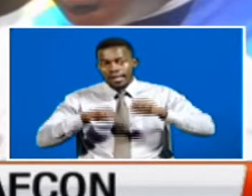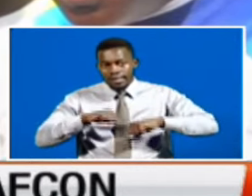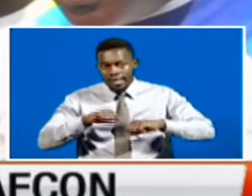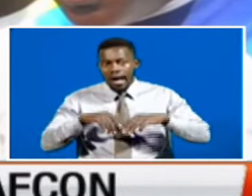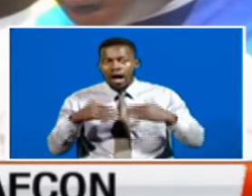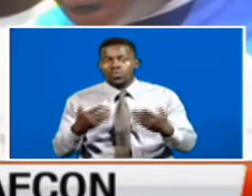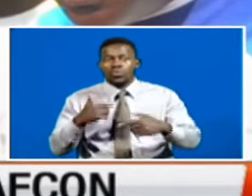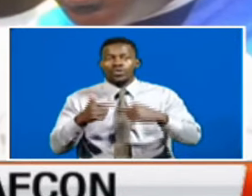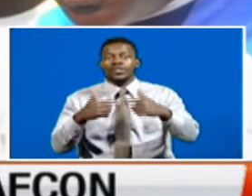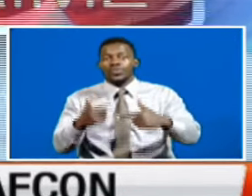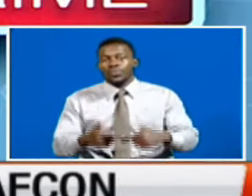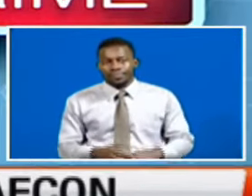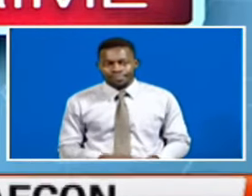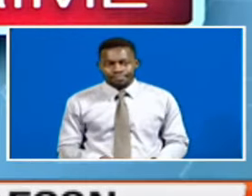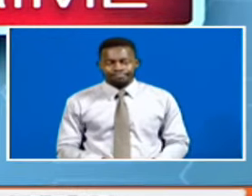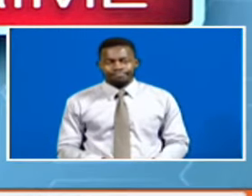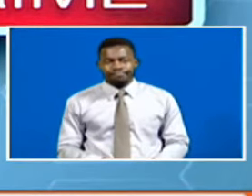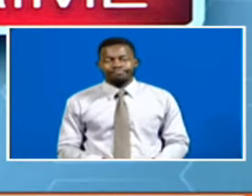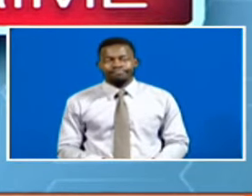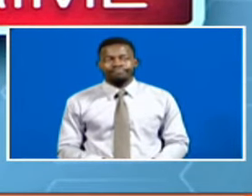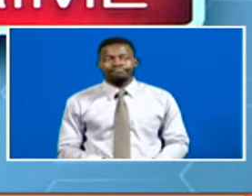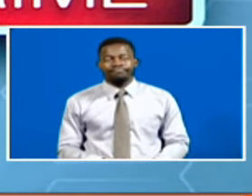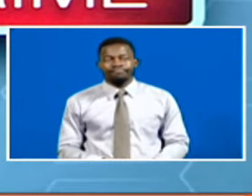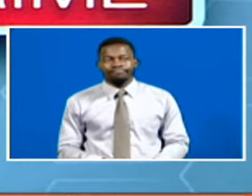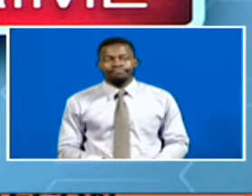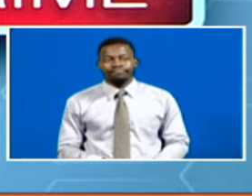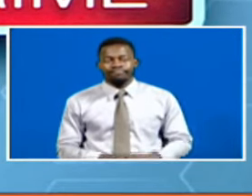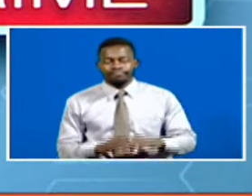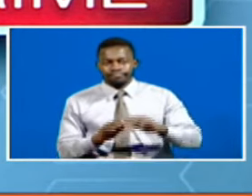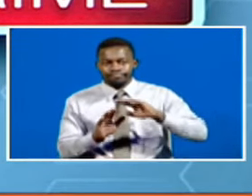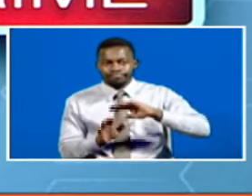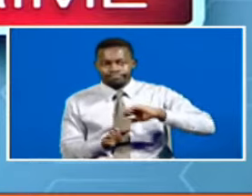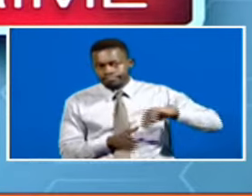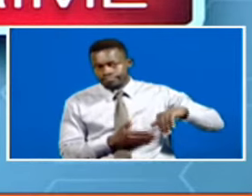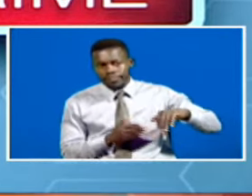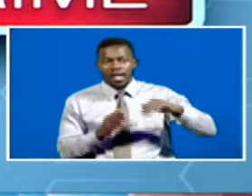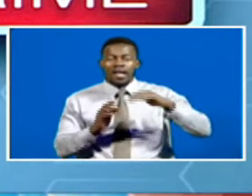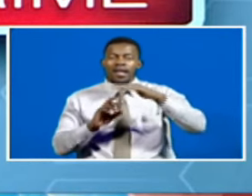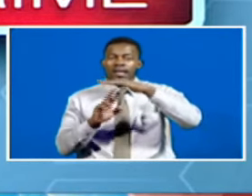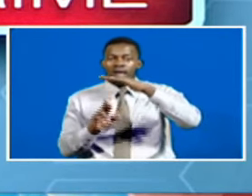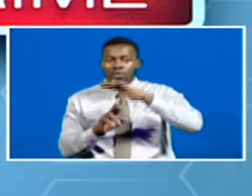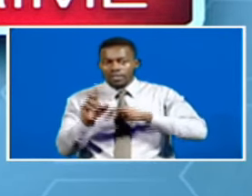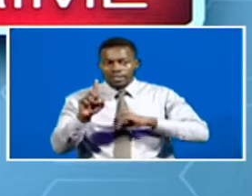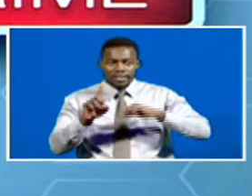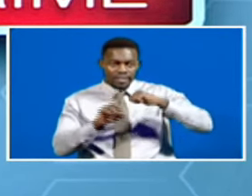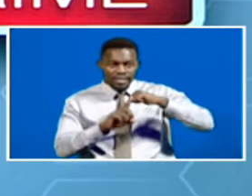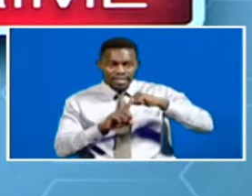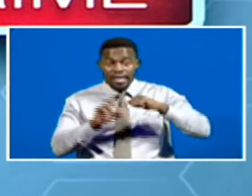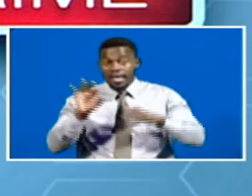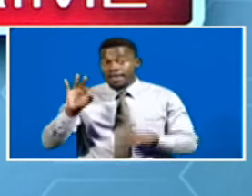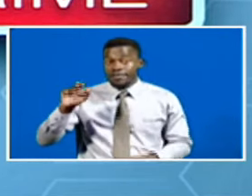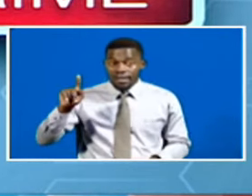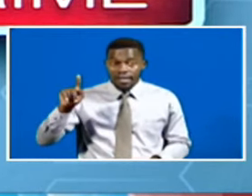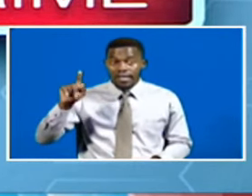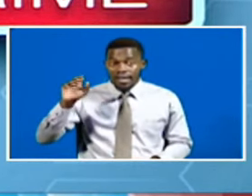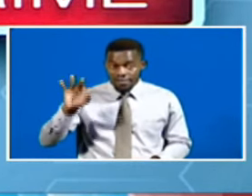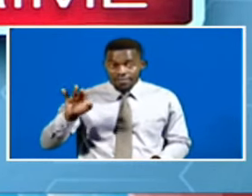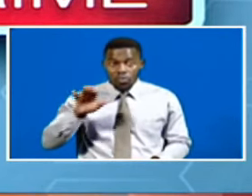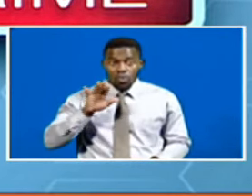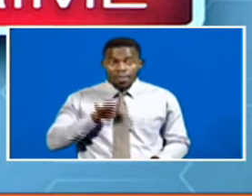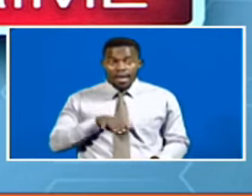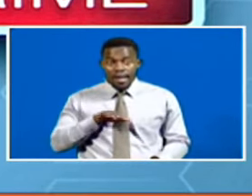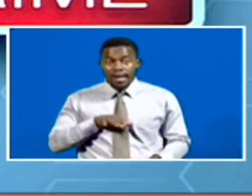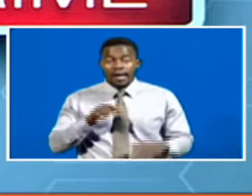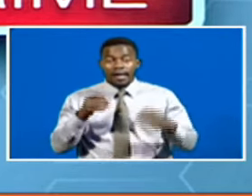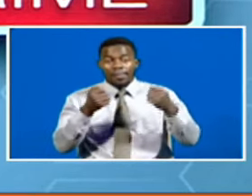for both CHAN and AFCON. Nakuru City Queens secured a round of 16 ticket in the FKF Women's Cup with a